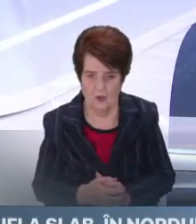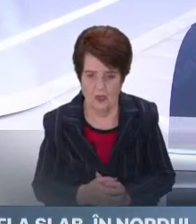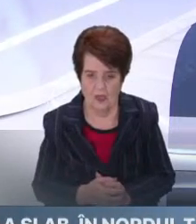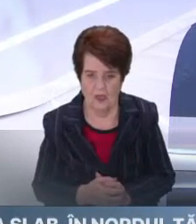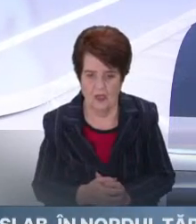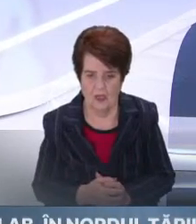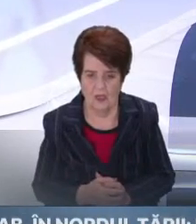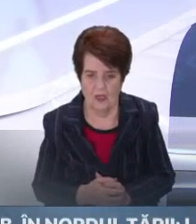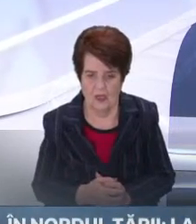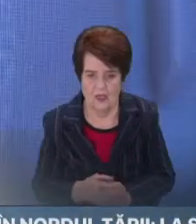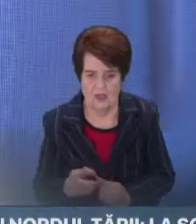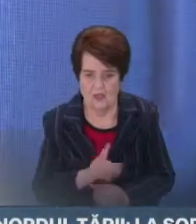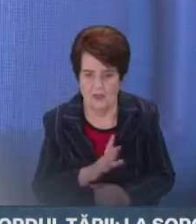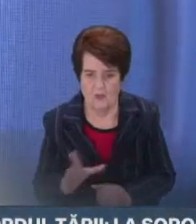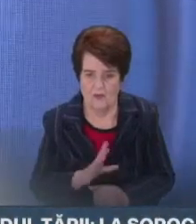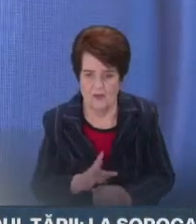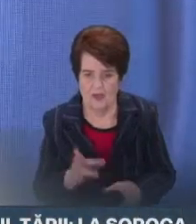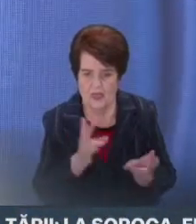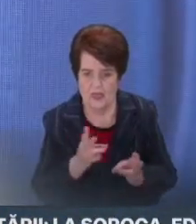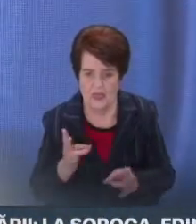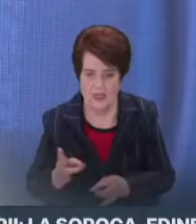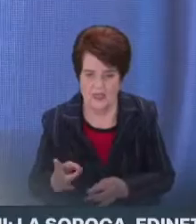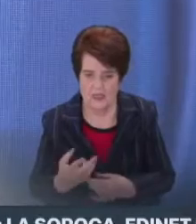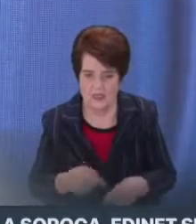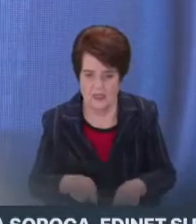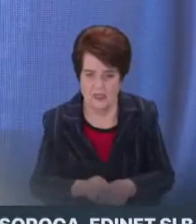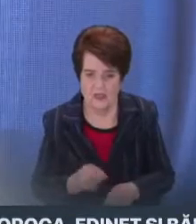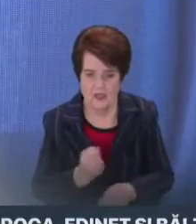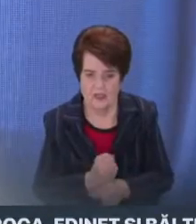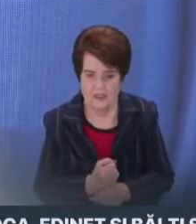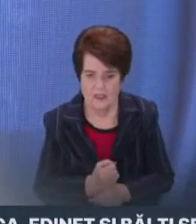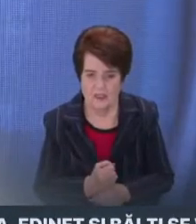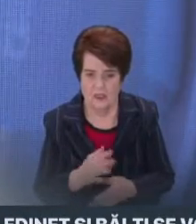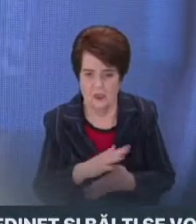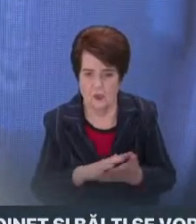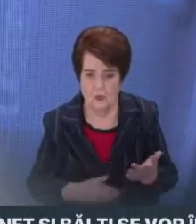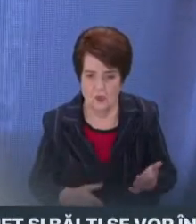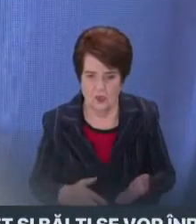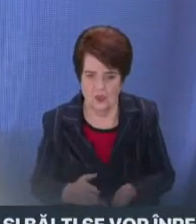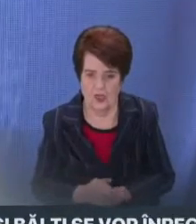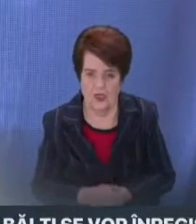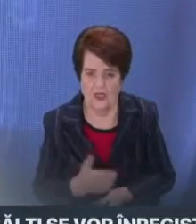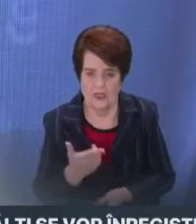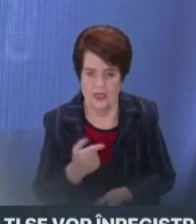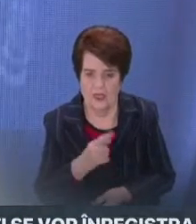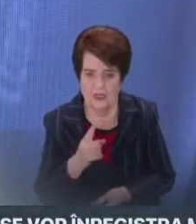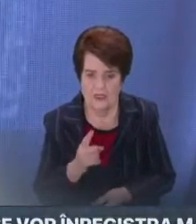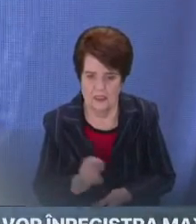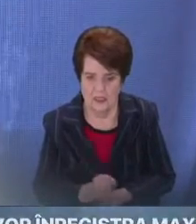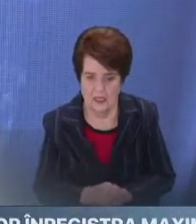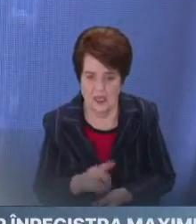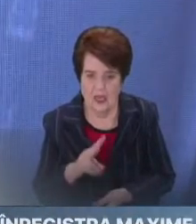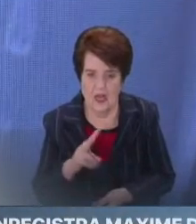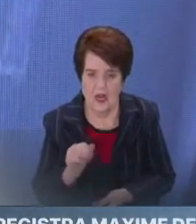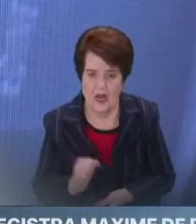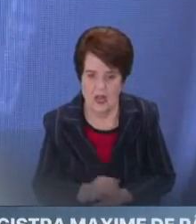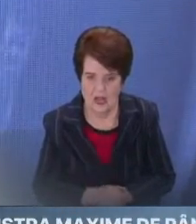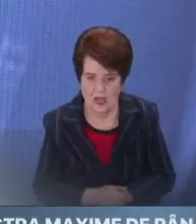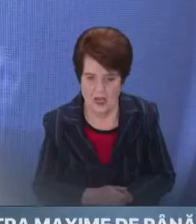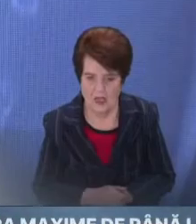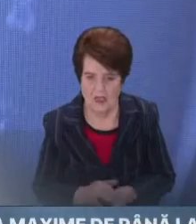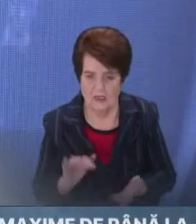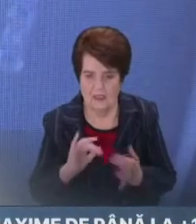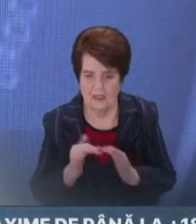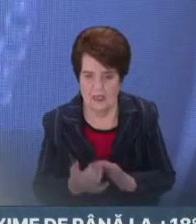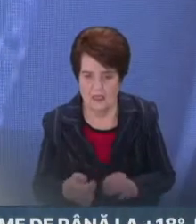nu există riscurile pentru a fi provocată această scurgere de gaze. La sate, o